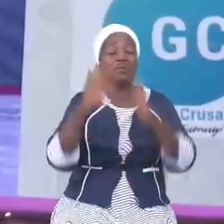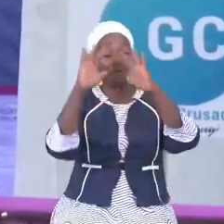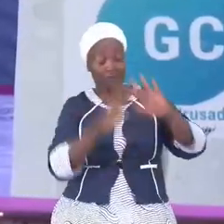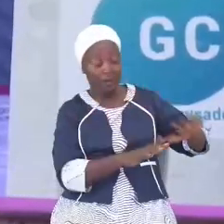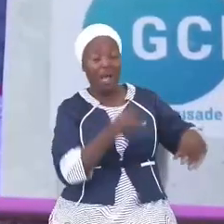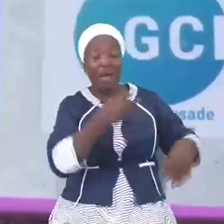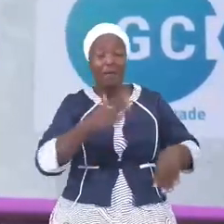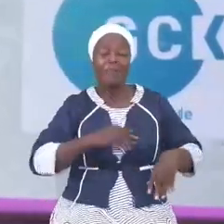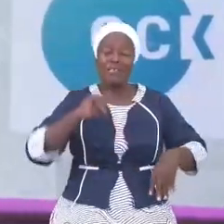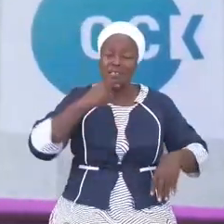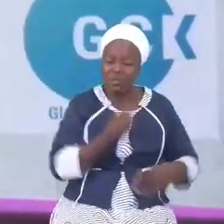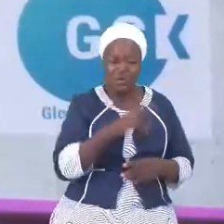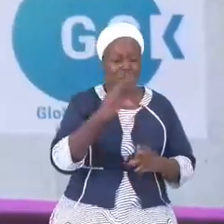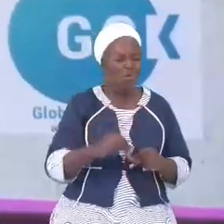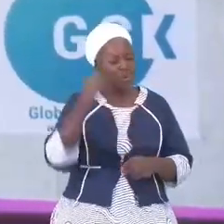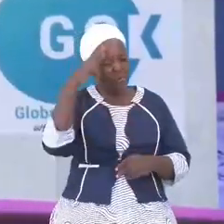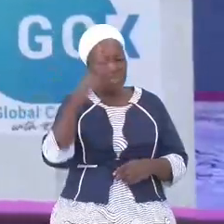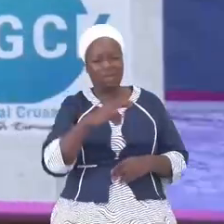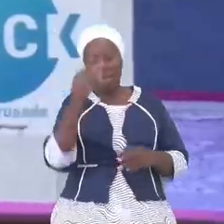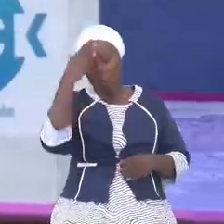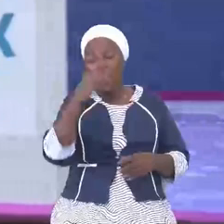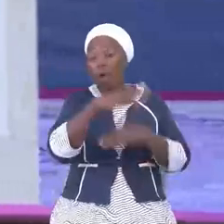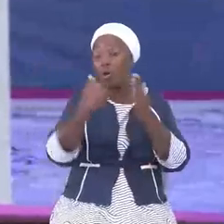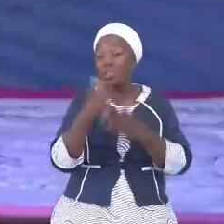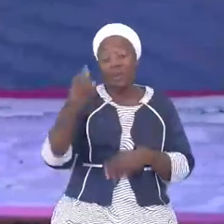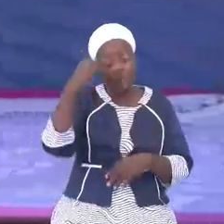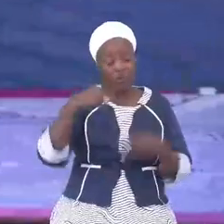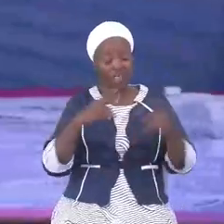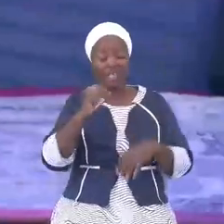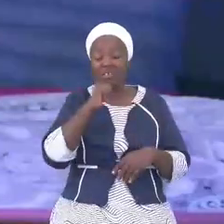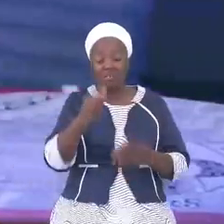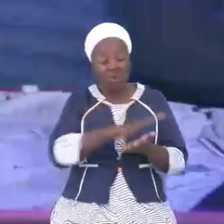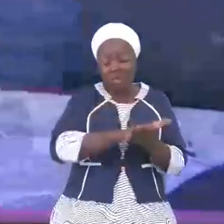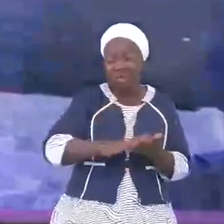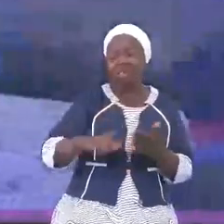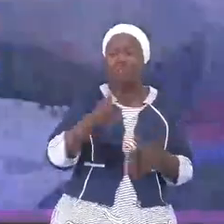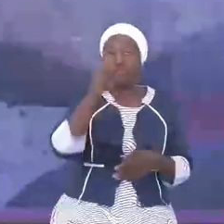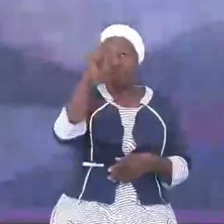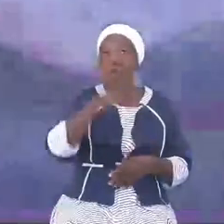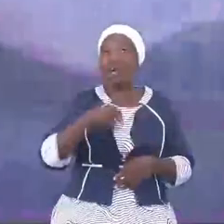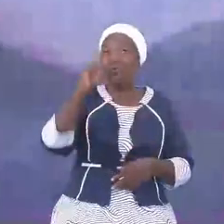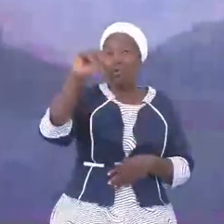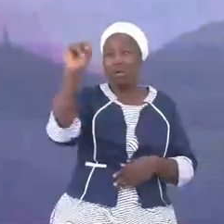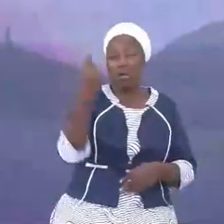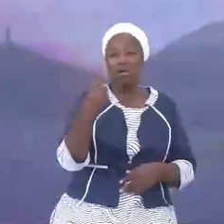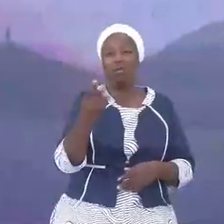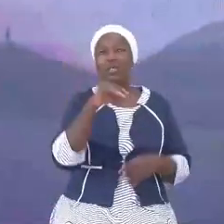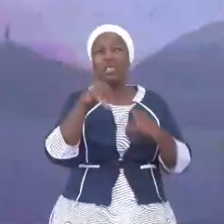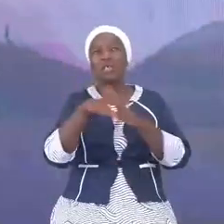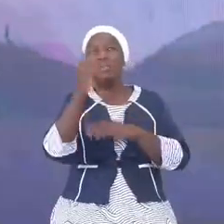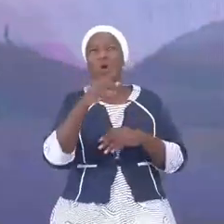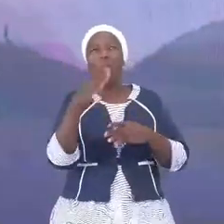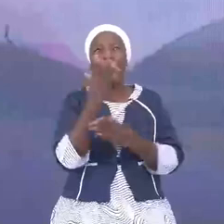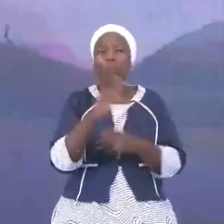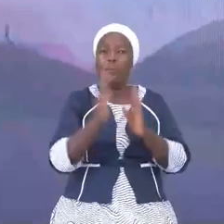sans répit. Est-ce que tout cela peut expier mon péché? C'est toi et toi seul. Dans ton plan de rédemption,